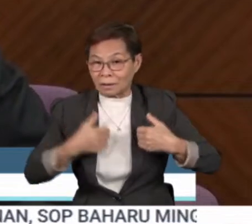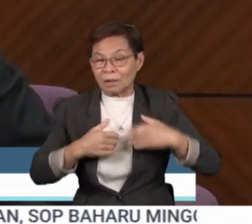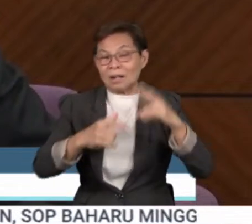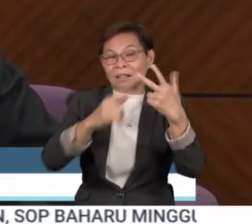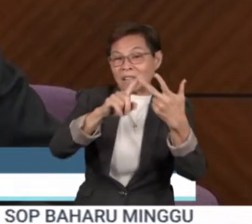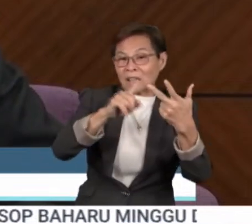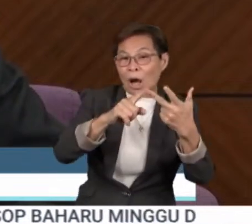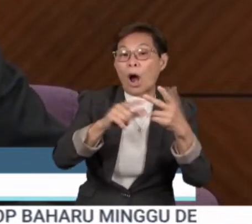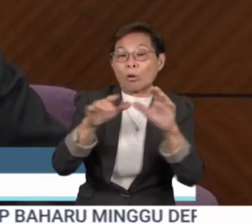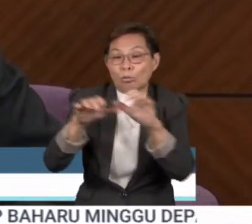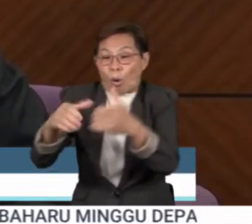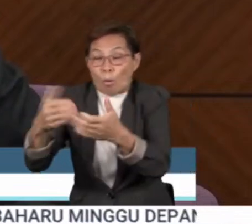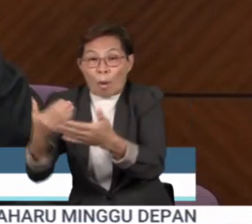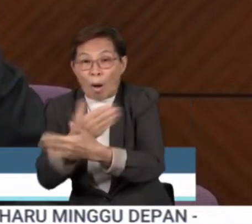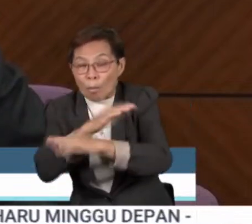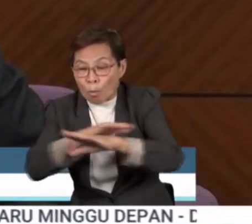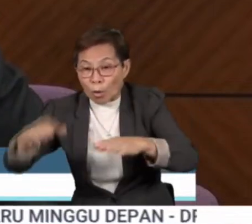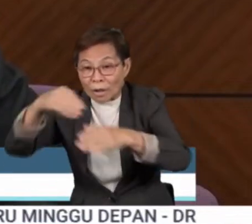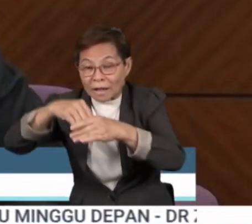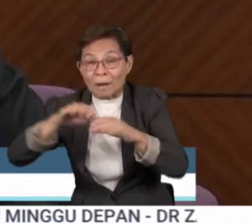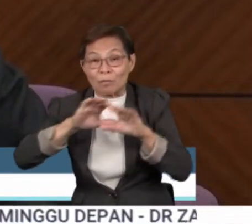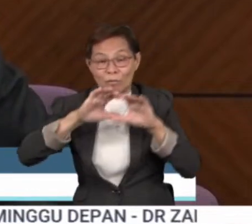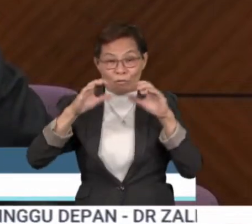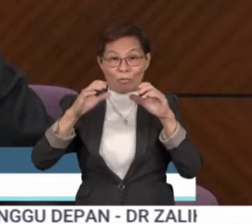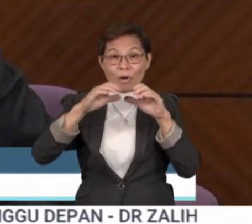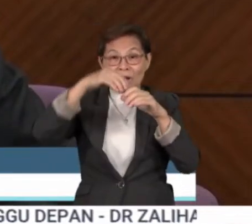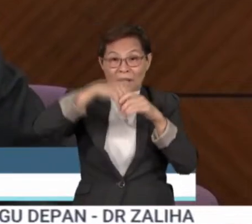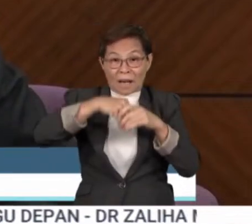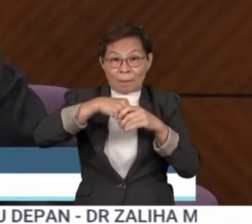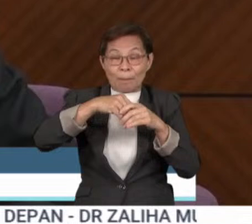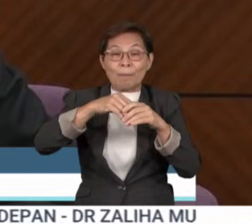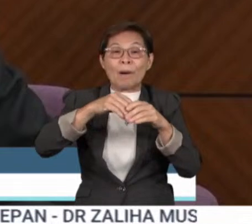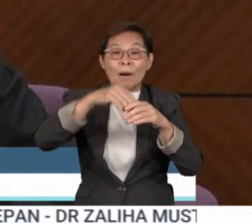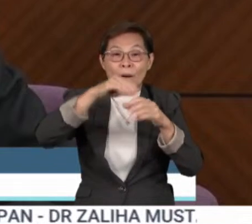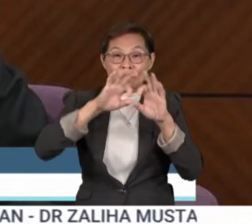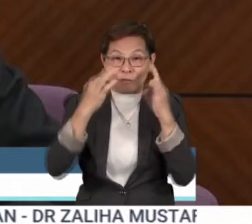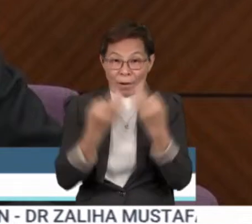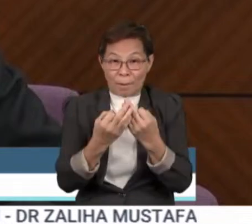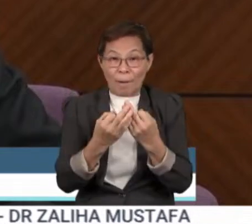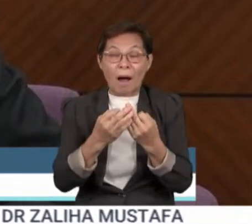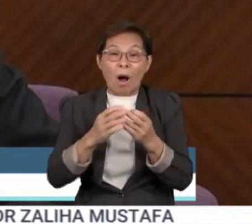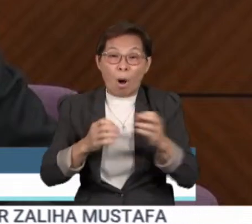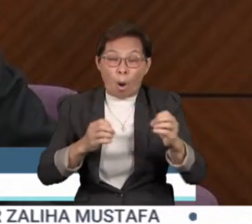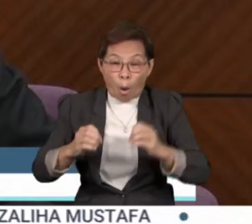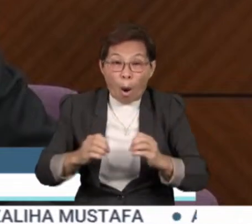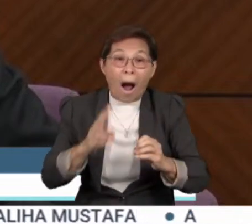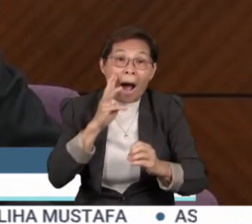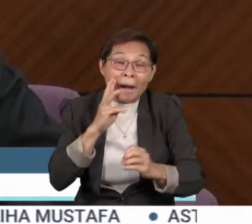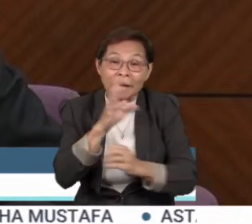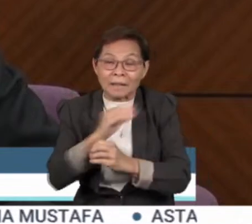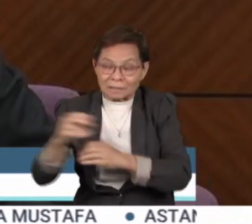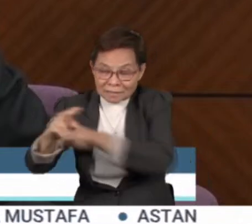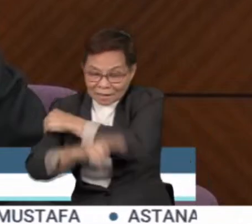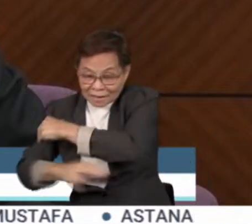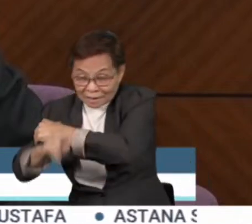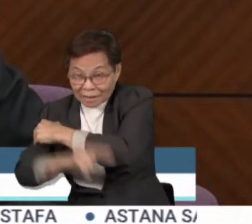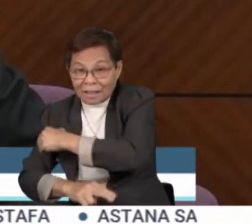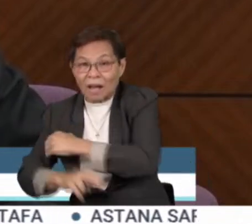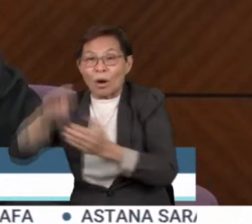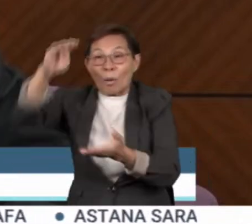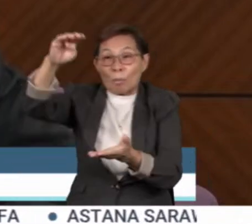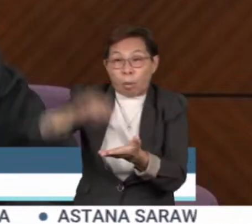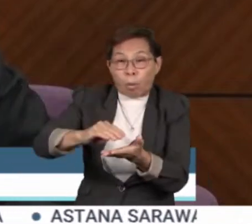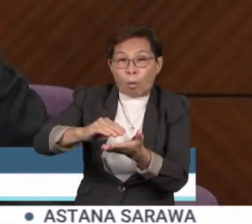kategori baru pengguna bukan domestik iaitu operator air dan pembetulan di negeri-negeri akan menikmati penurunan